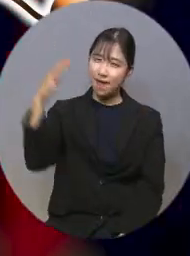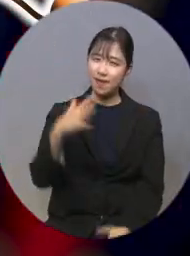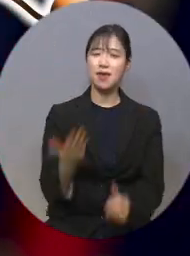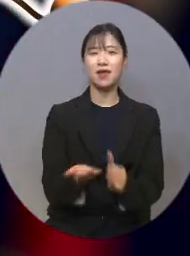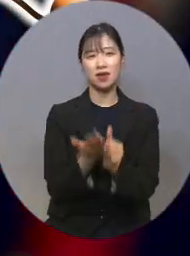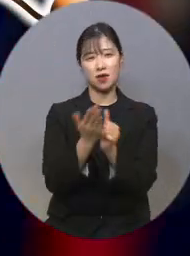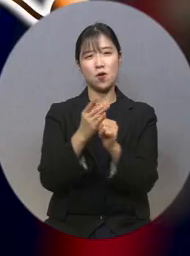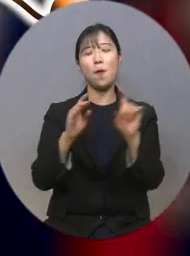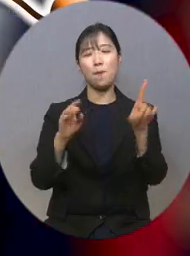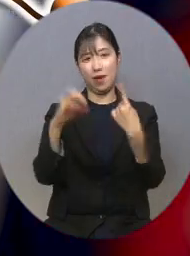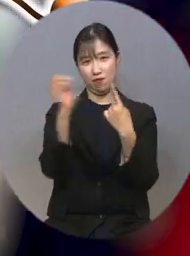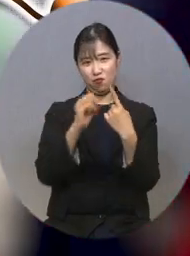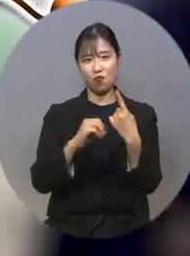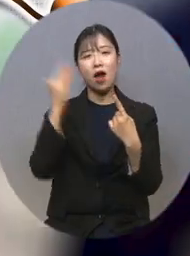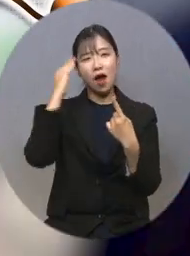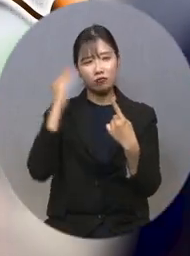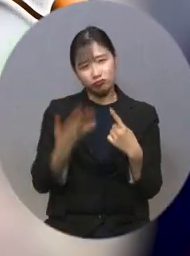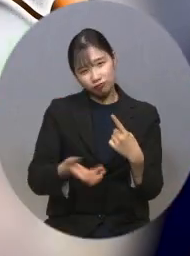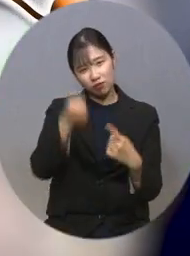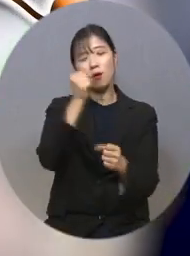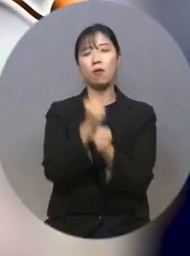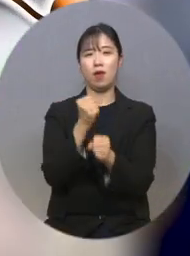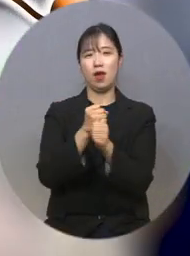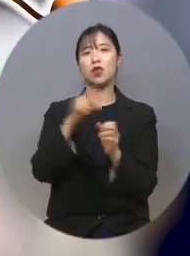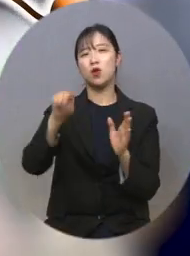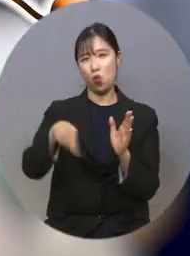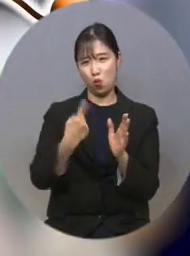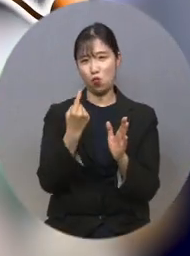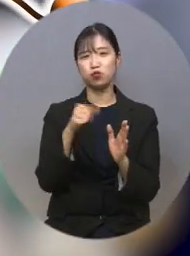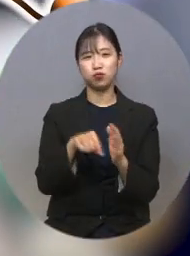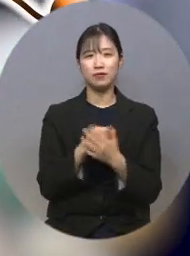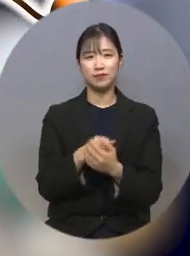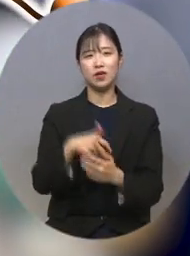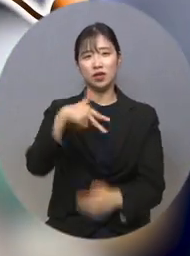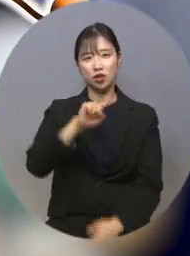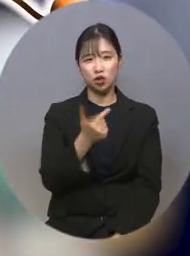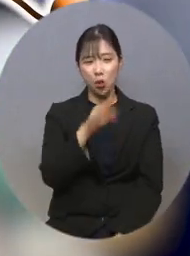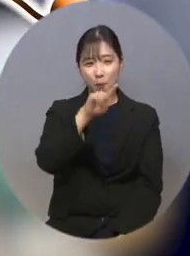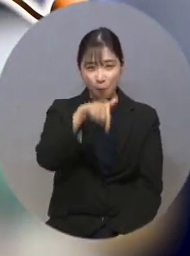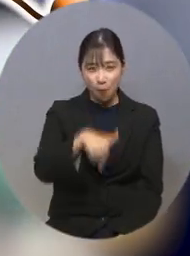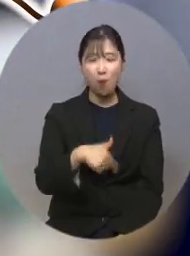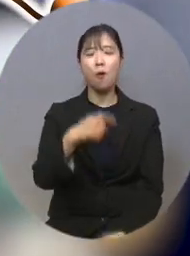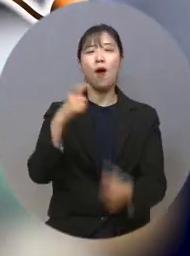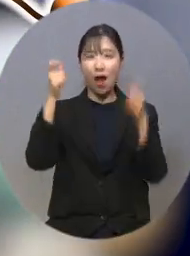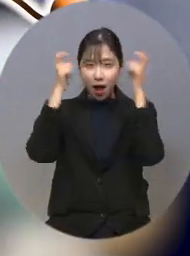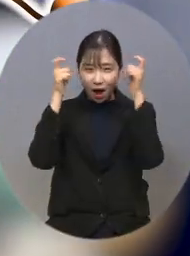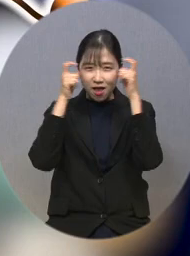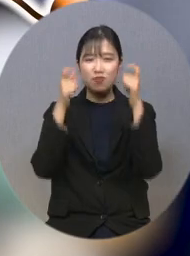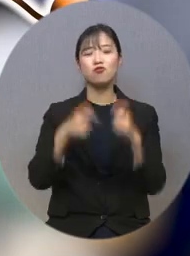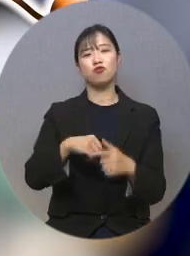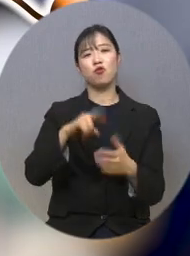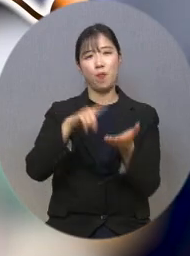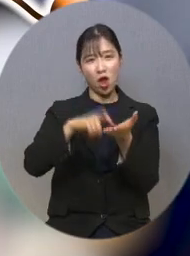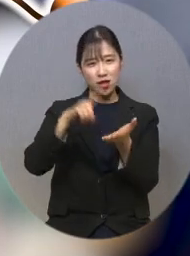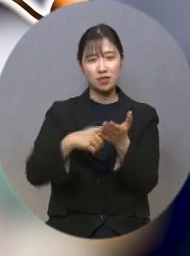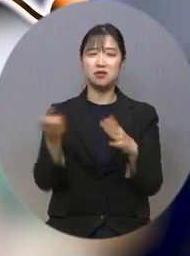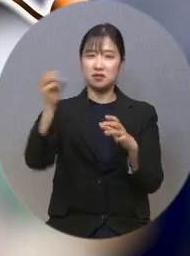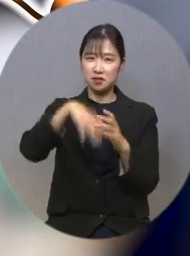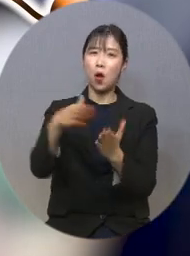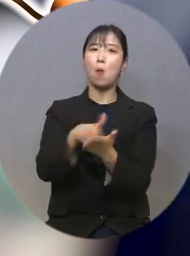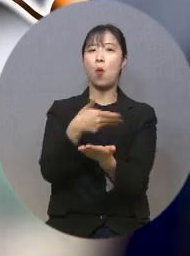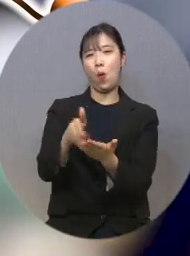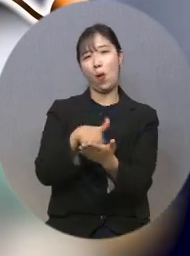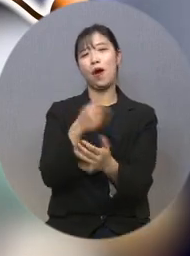우리 농산물로 만든 고추장입니다. 거기에 전복, 한우, 잔멸지, 새우, 표고 등을 넣고 볶아서